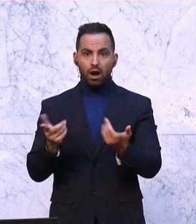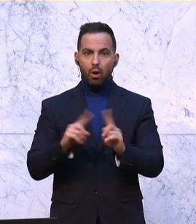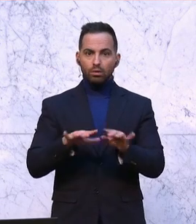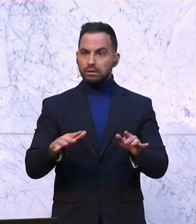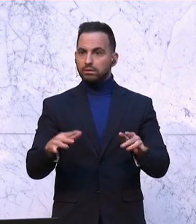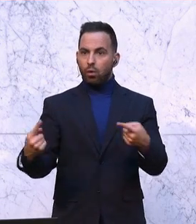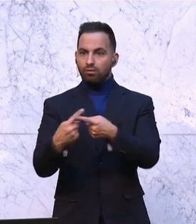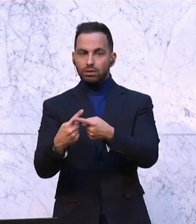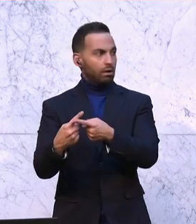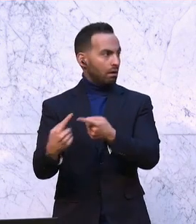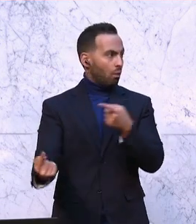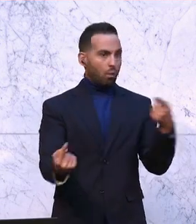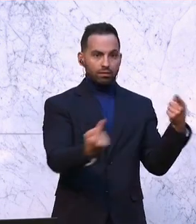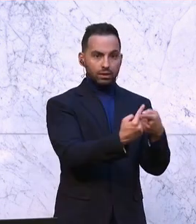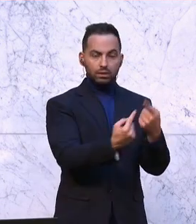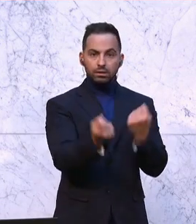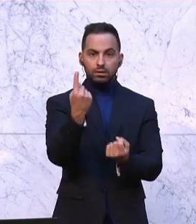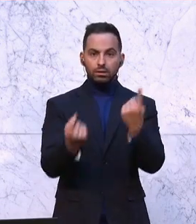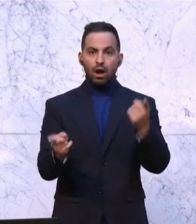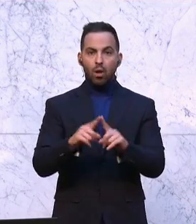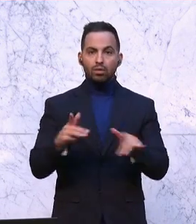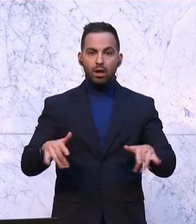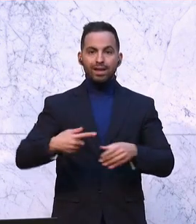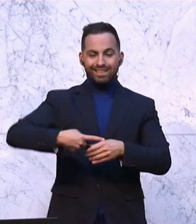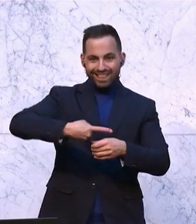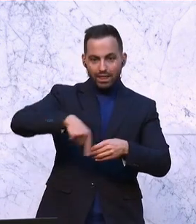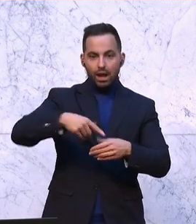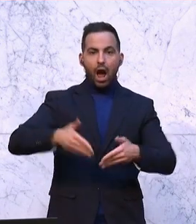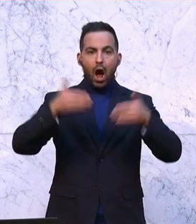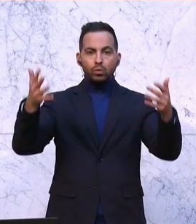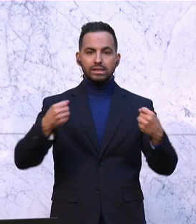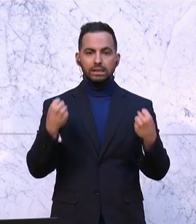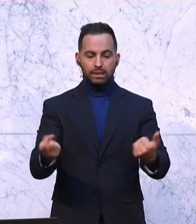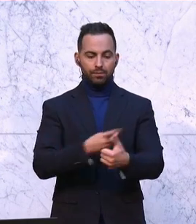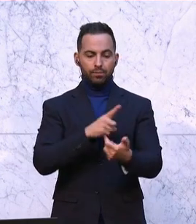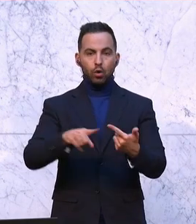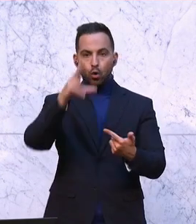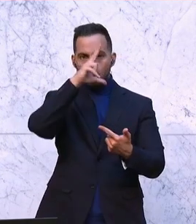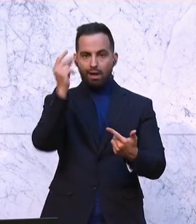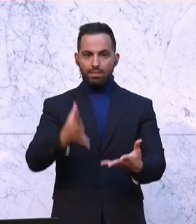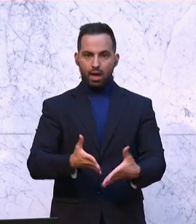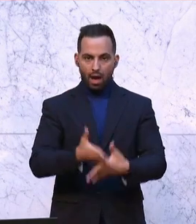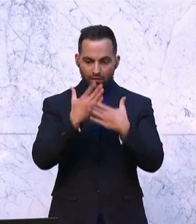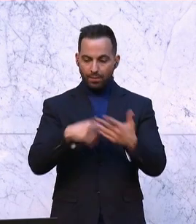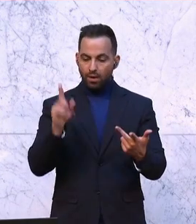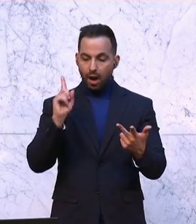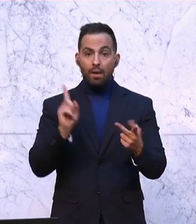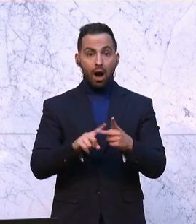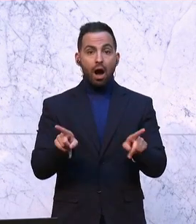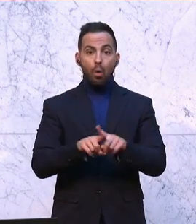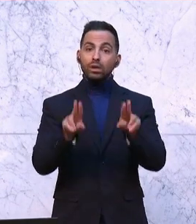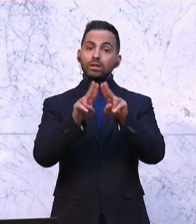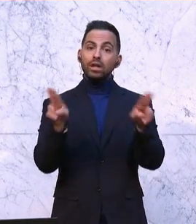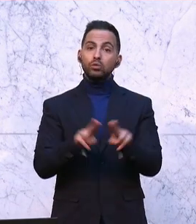Konflikte. Und innere und äußere Sicherheit, humanitäre Hilfe, aber auch